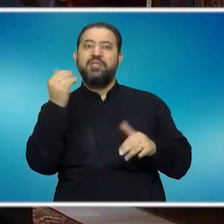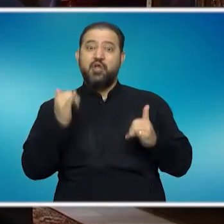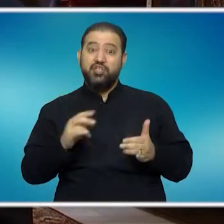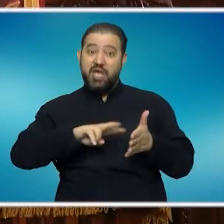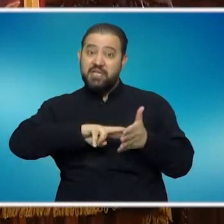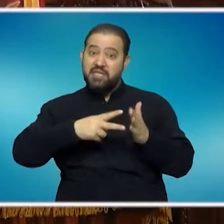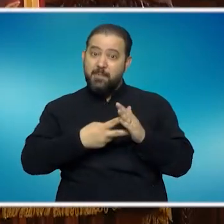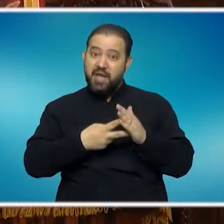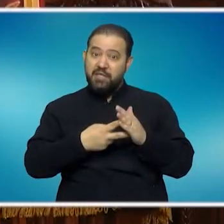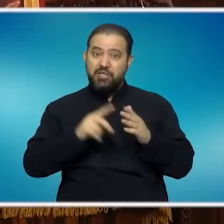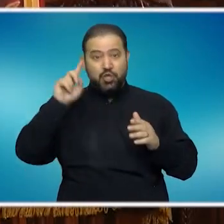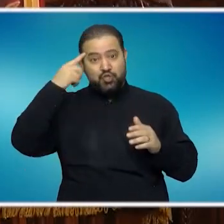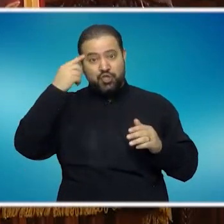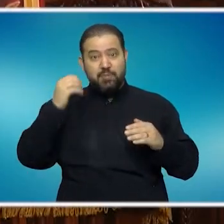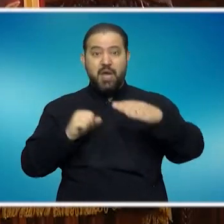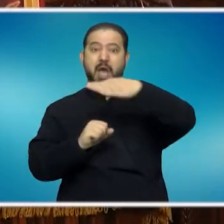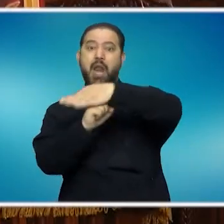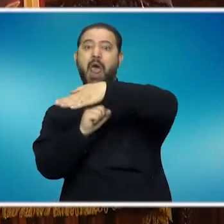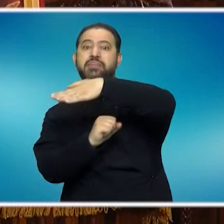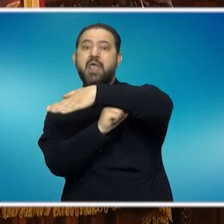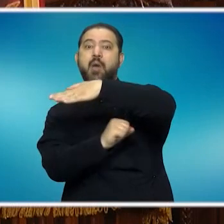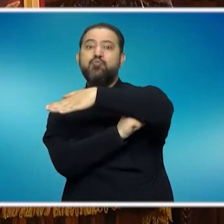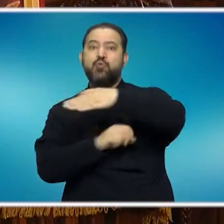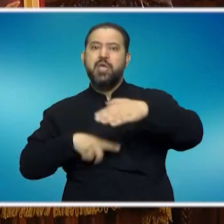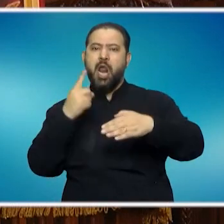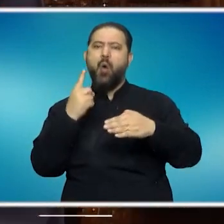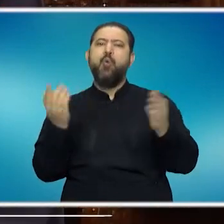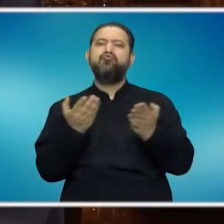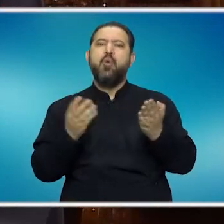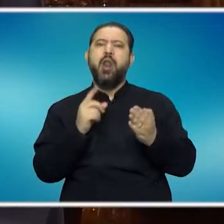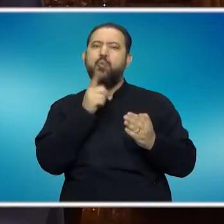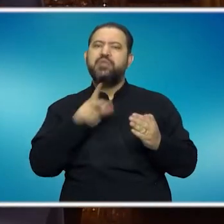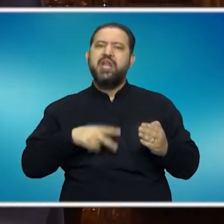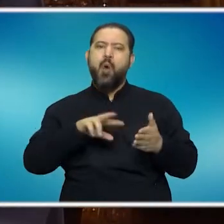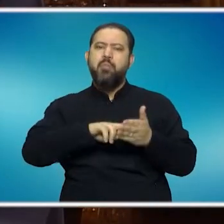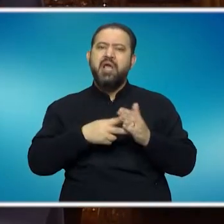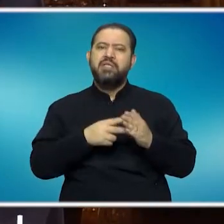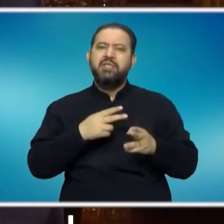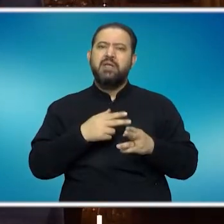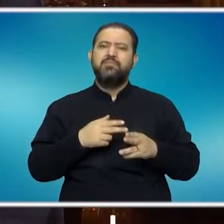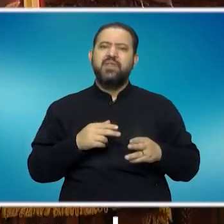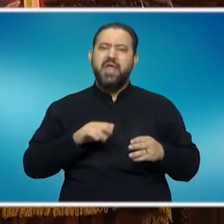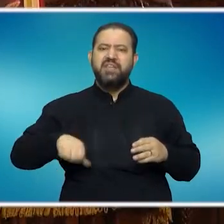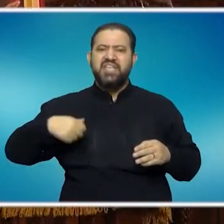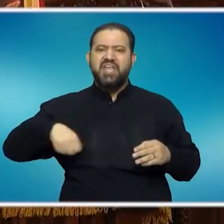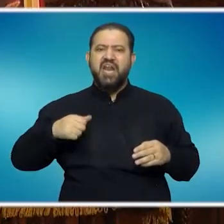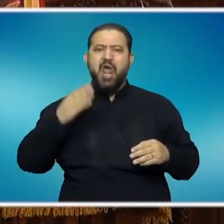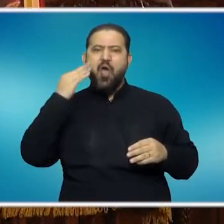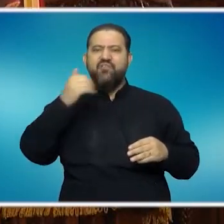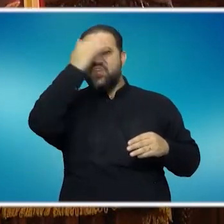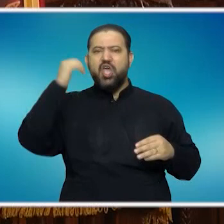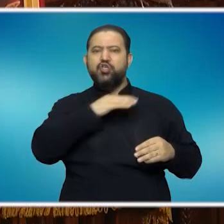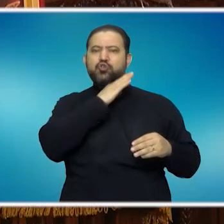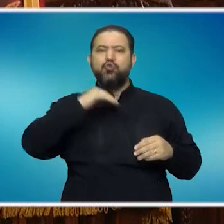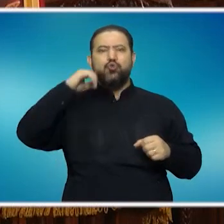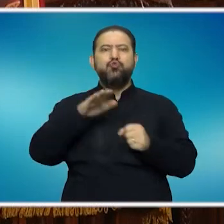iată, aceasta s-a pregătit. Știm că acolo la templu era o școală unde erau pregătite tinerele fecioare tocmai pentru a avea grijă de templu și